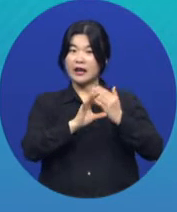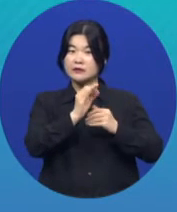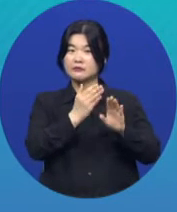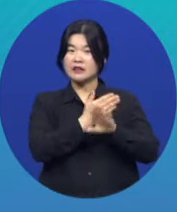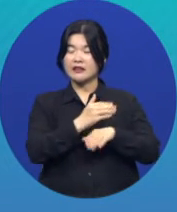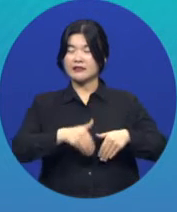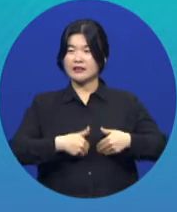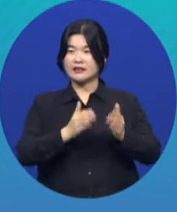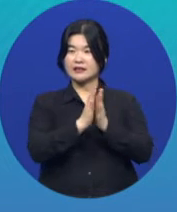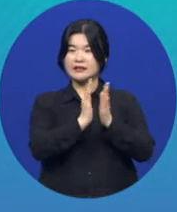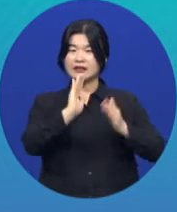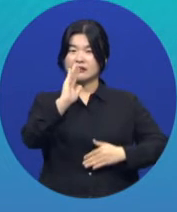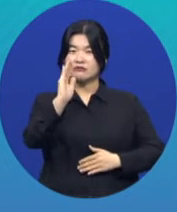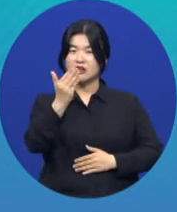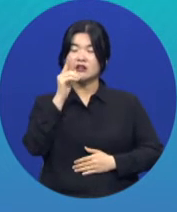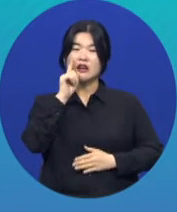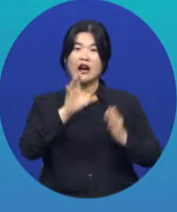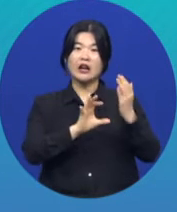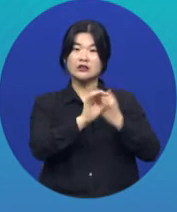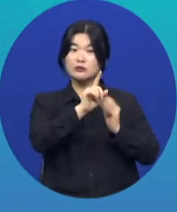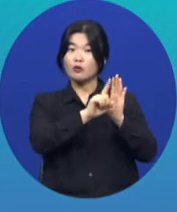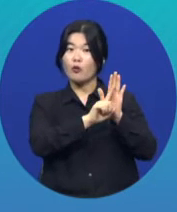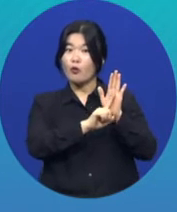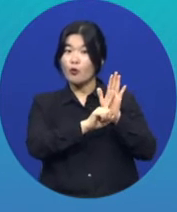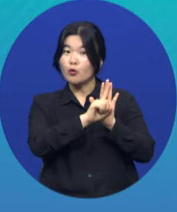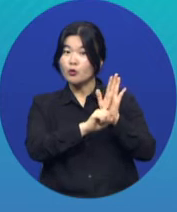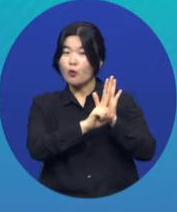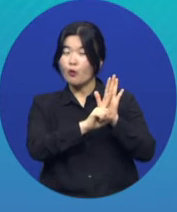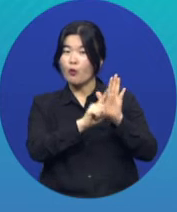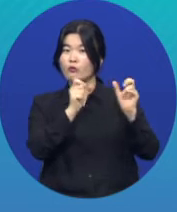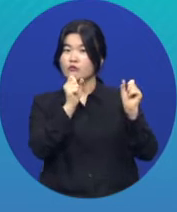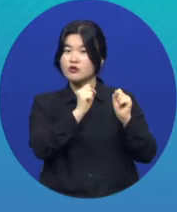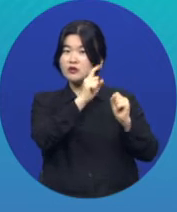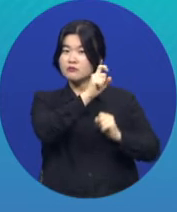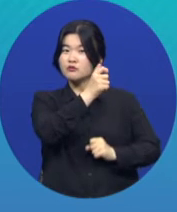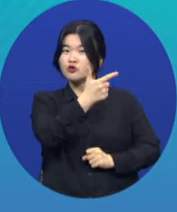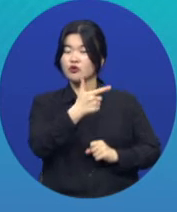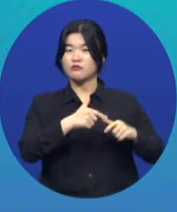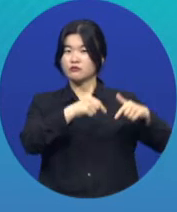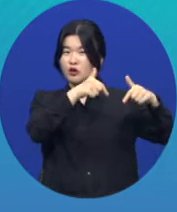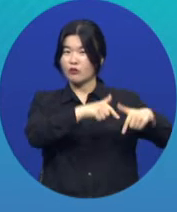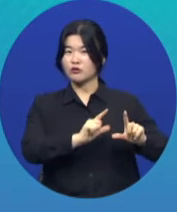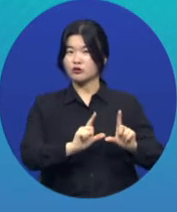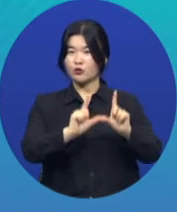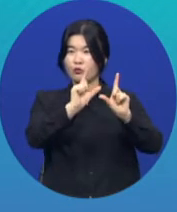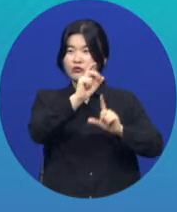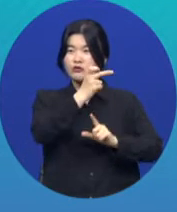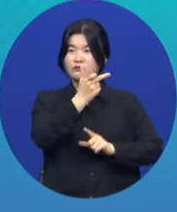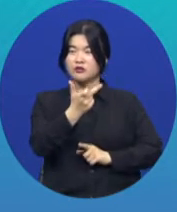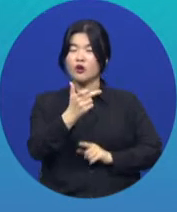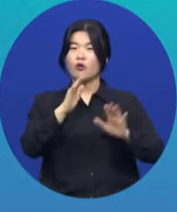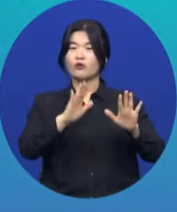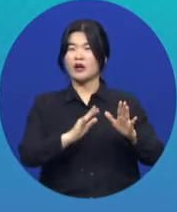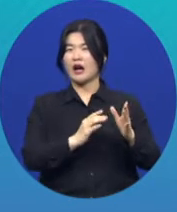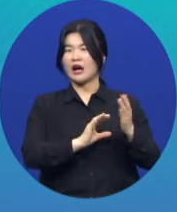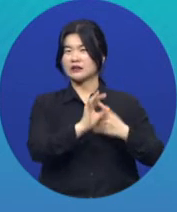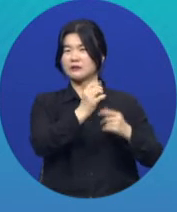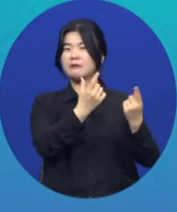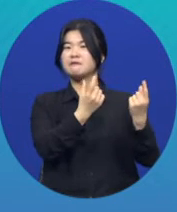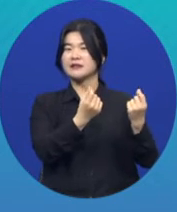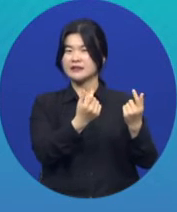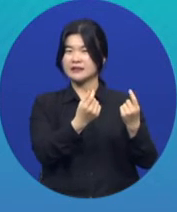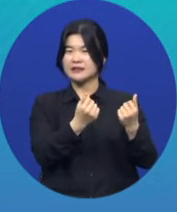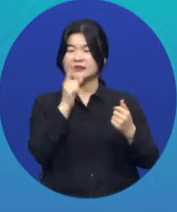포근하게 시작하겠습니다 내일 아침 최저기온 보시면 북부지역 16도 서버도 무적 17 도록 오늘 아침 과 비슷하게